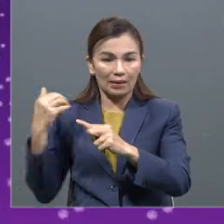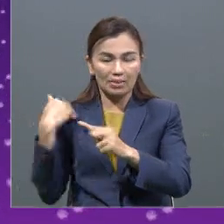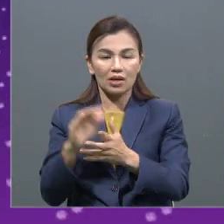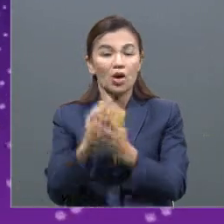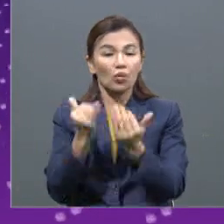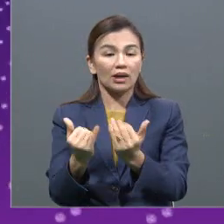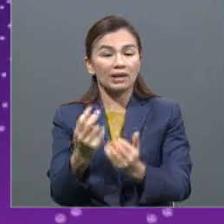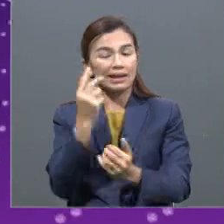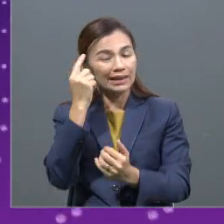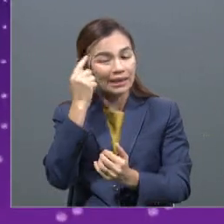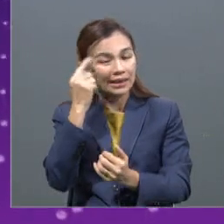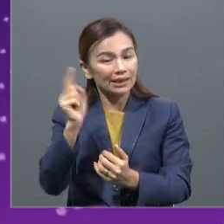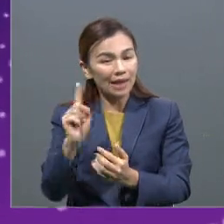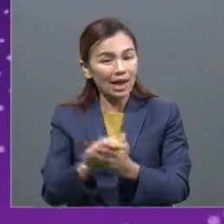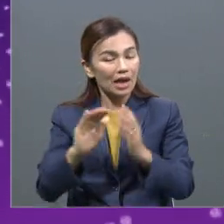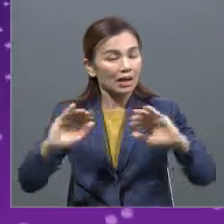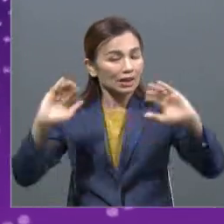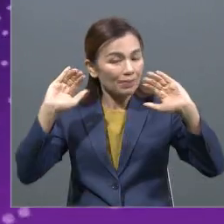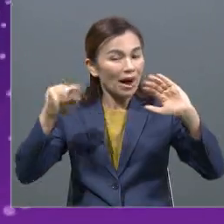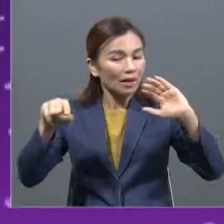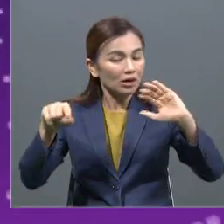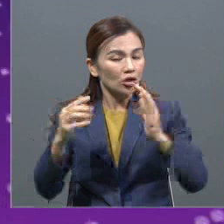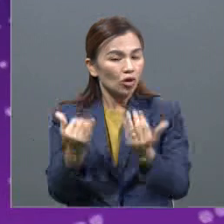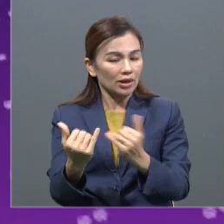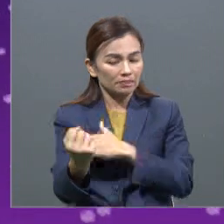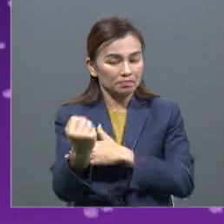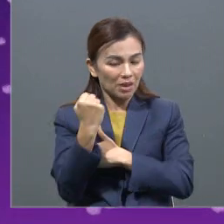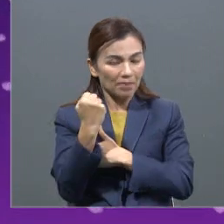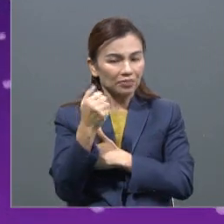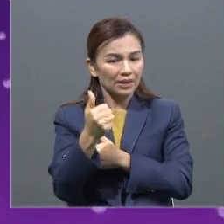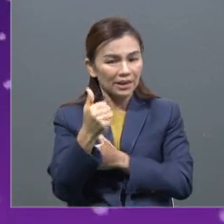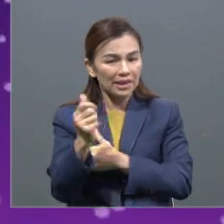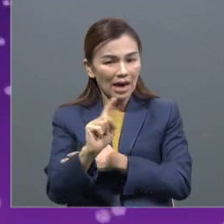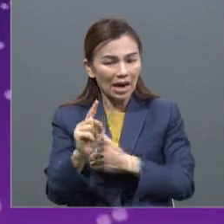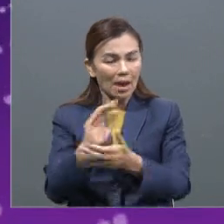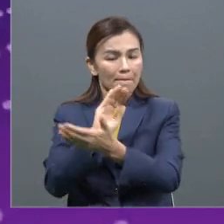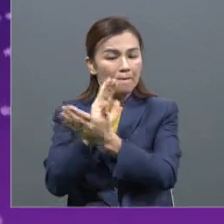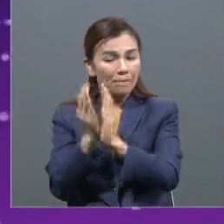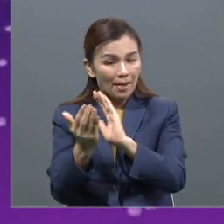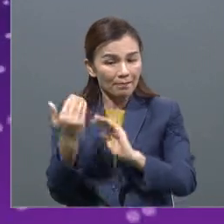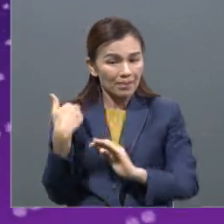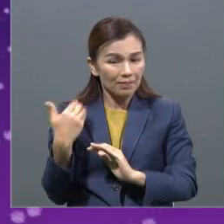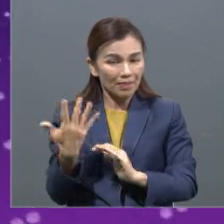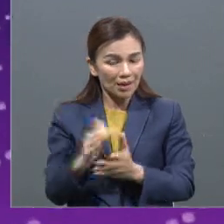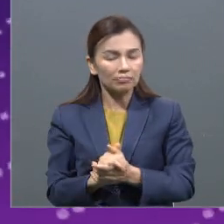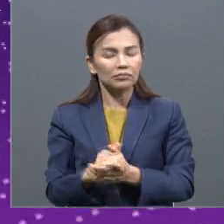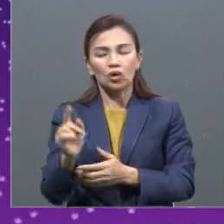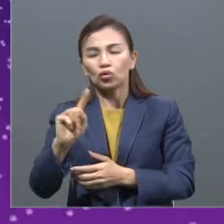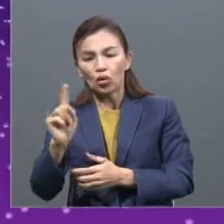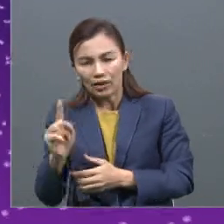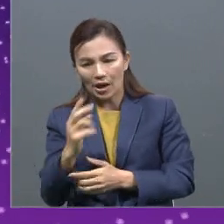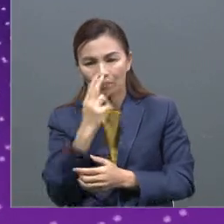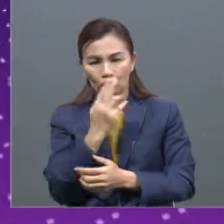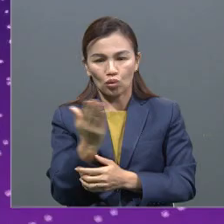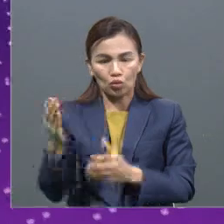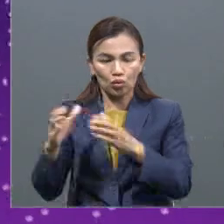องยังไงเสียงของรัฐบาลตอนนี้มันมั่นคงแข็งแรงไหมจะต้องปรับหรือเปล่าอยากจะปรับอะไรตรงไหนบ้างเริ่มที่พร